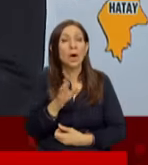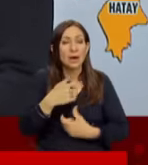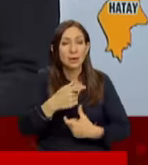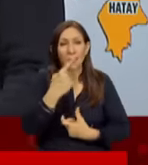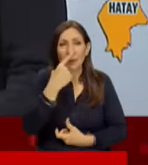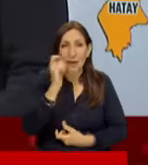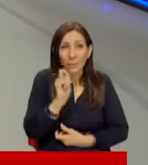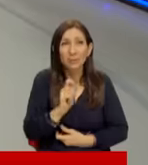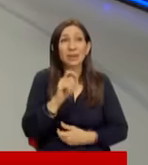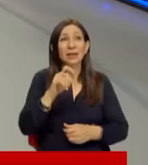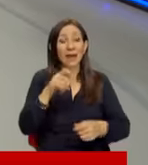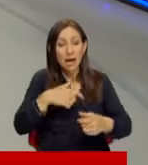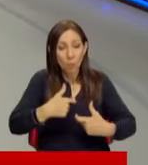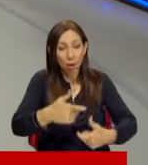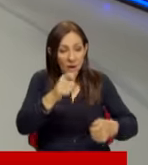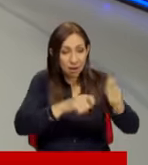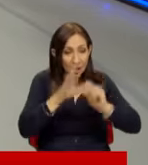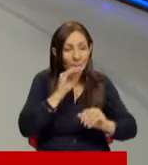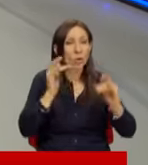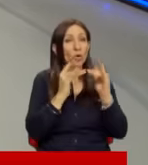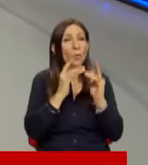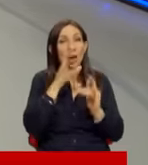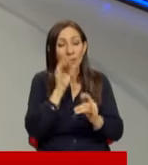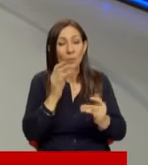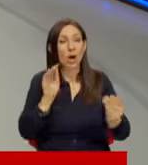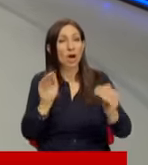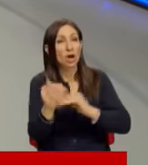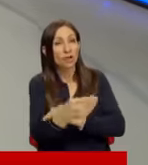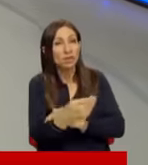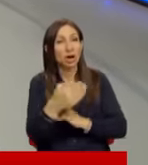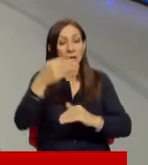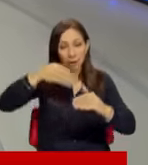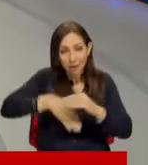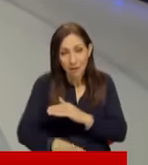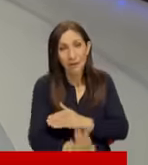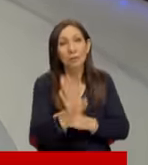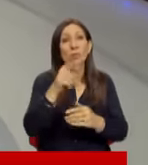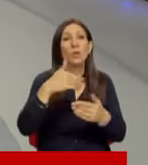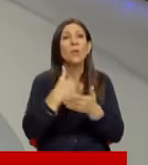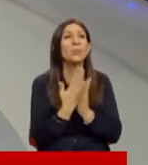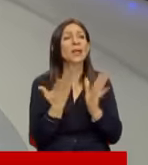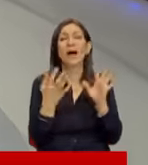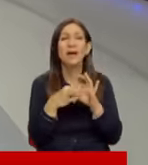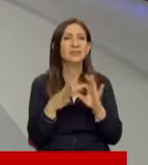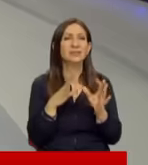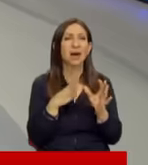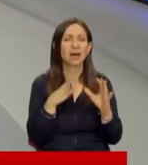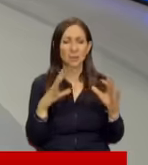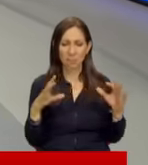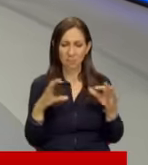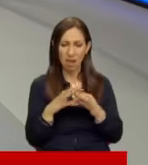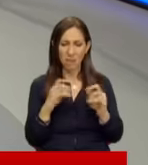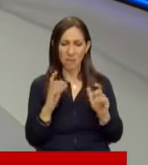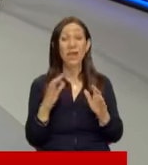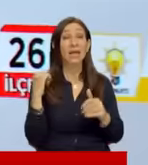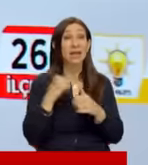kim yapacak, altyapıyı kim döşecek, köprüyü kim yapacak, işte battı çıktığı, bununla bölünmenin ne alakası var diye örtüştüremedi.